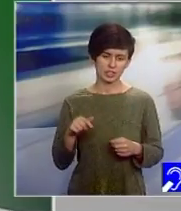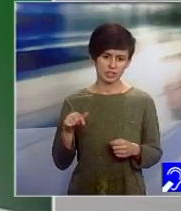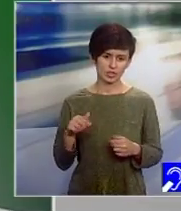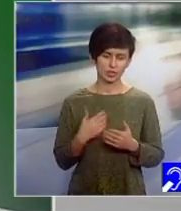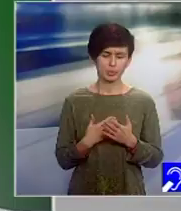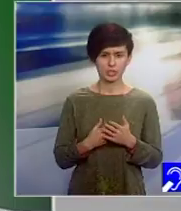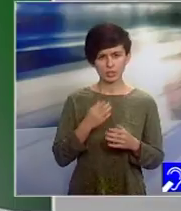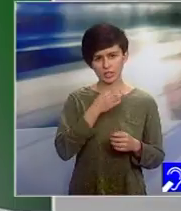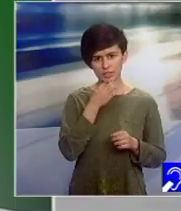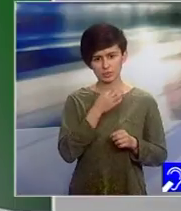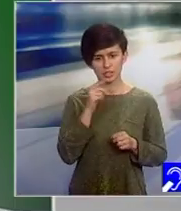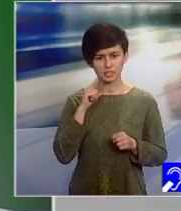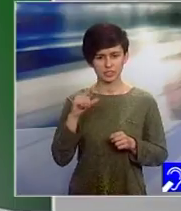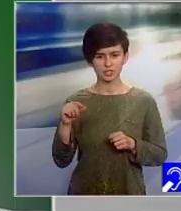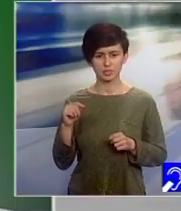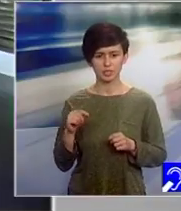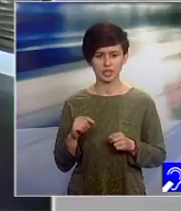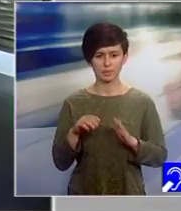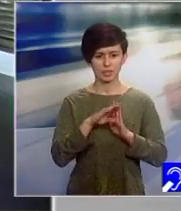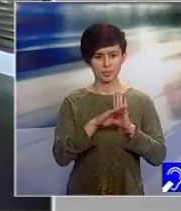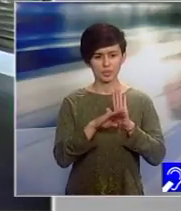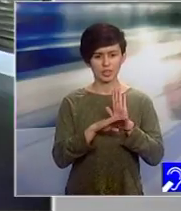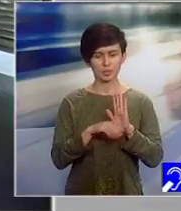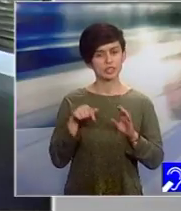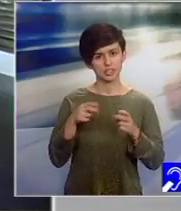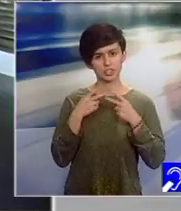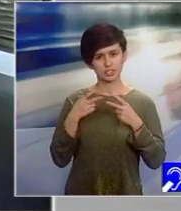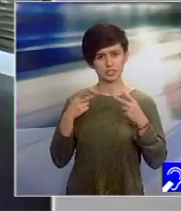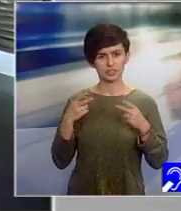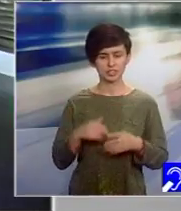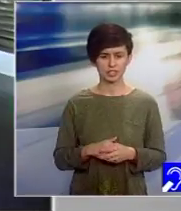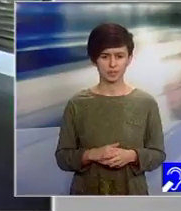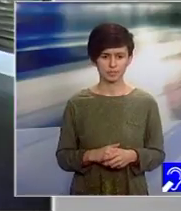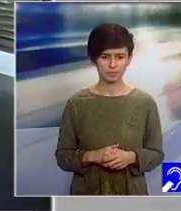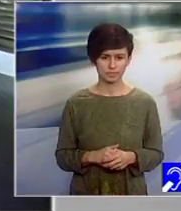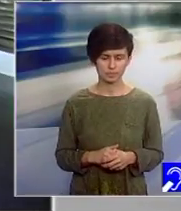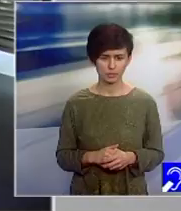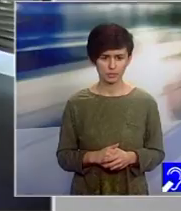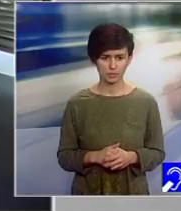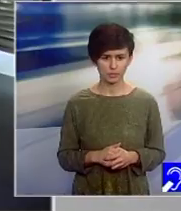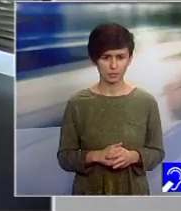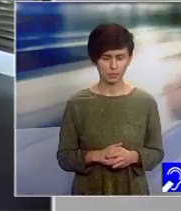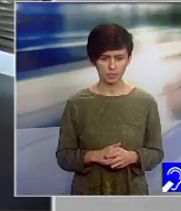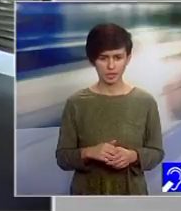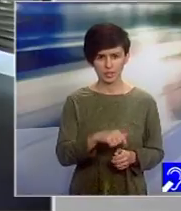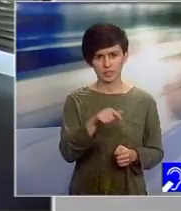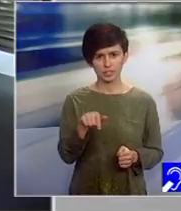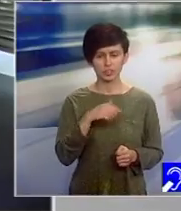merge programat în această vizită. Da, și pe lângă asta vom avea ocazia să prezentăm anumite